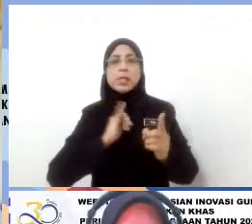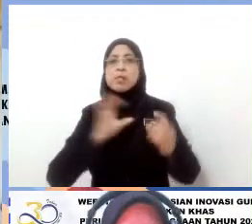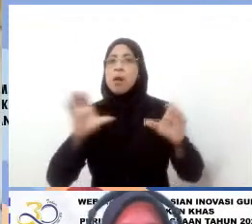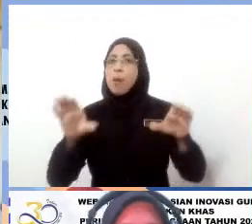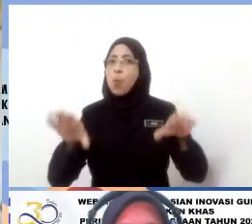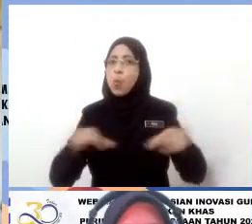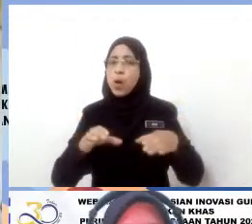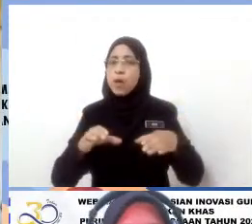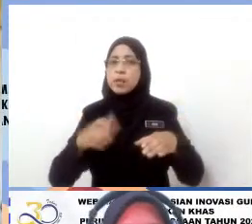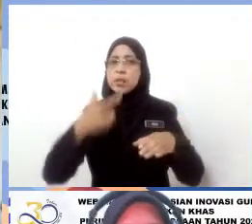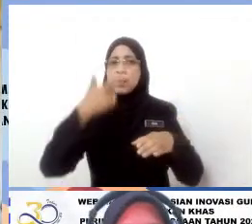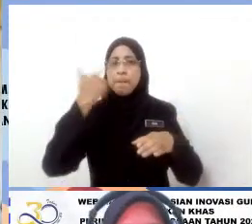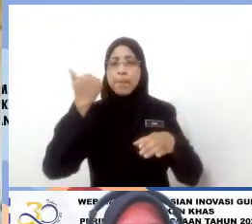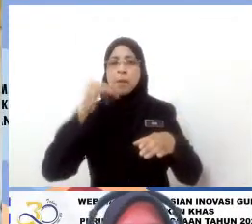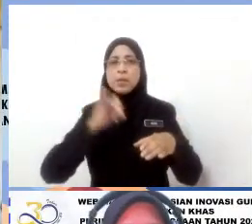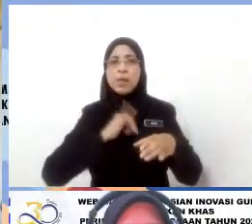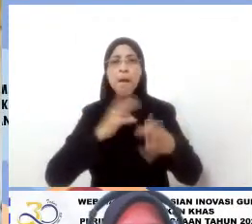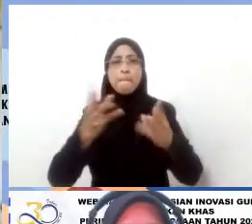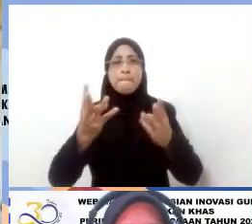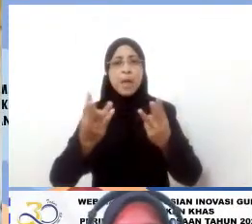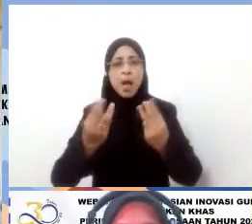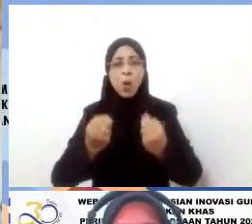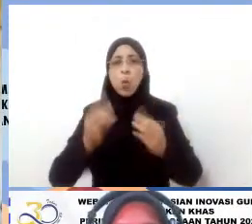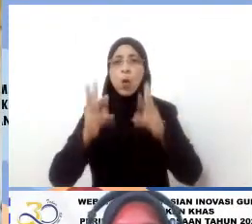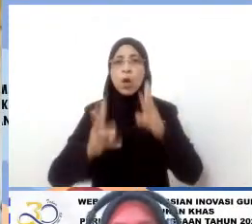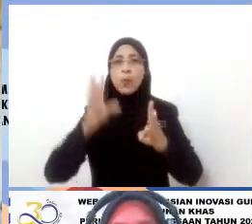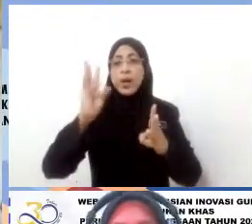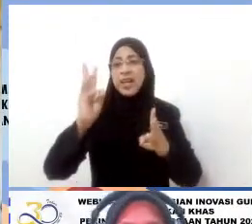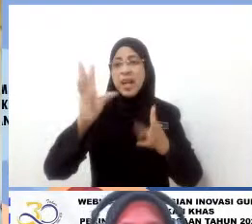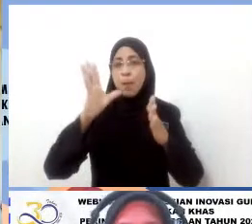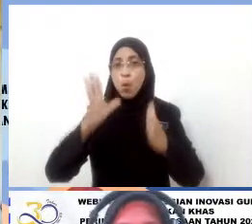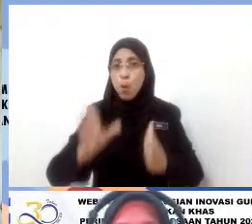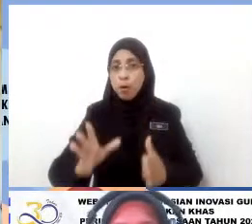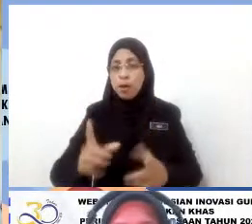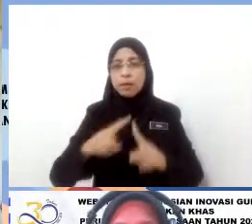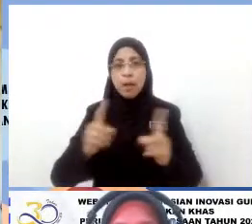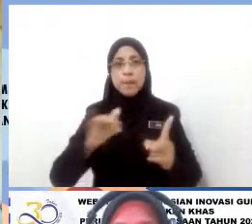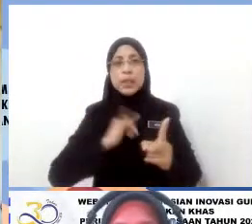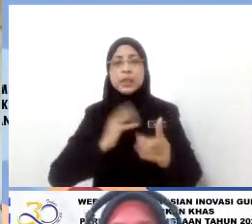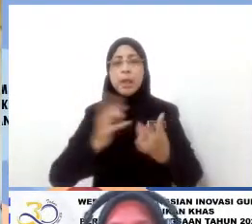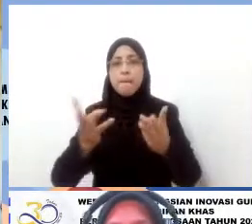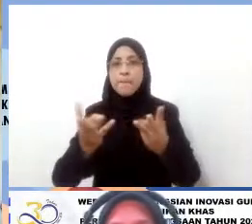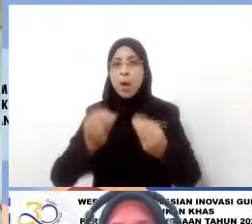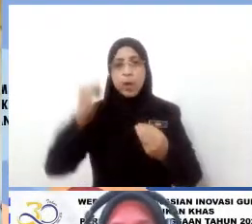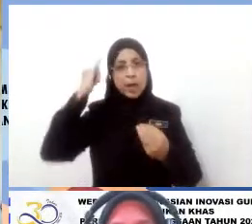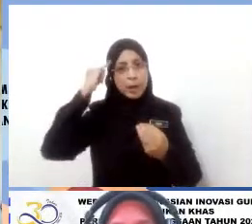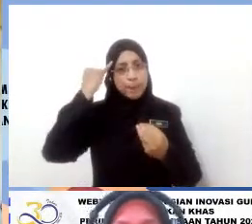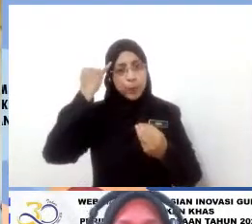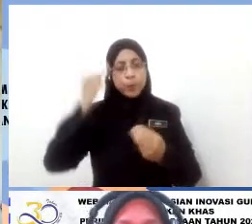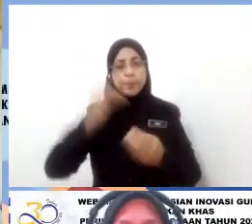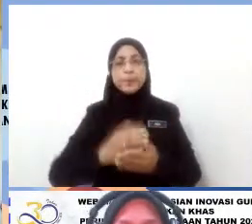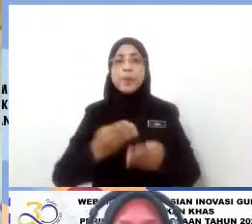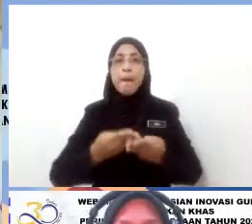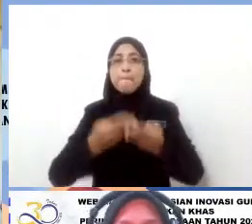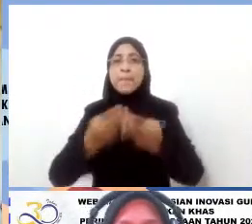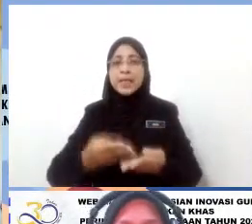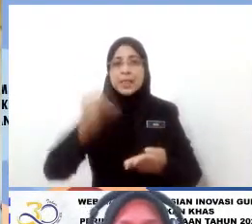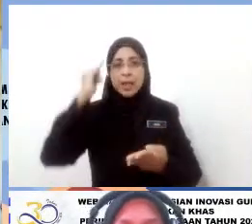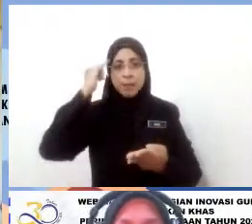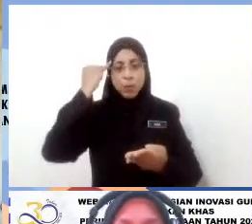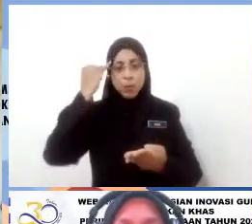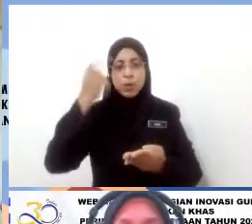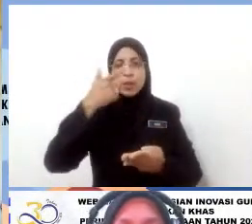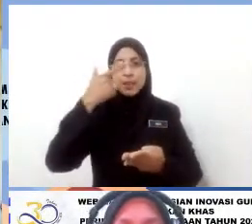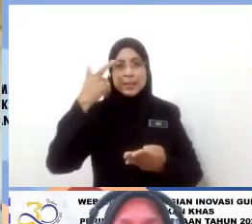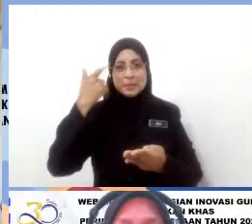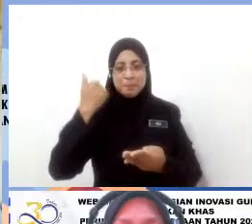tapi hakikatnya murid saya yang saya nak ajar SPM, calon SPM tahun ni hanya 6 orang sahaja. Tapi kegigihan tu macam